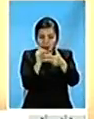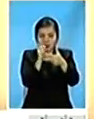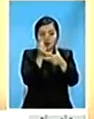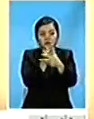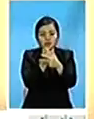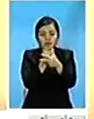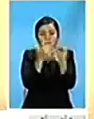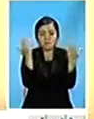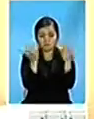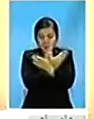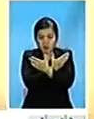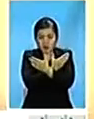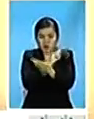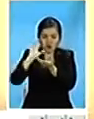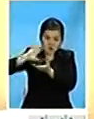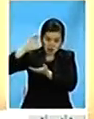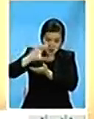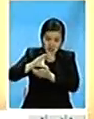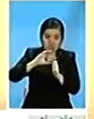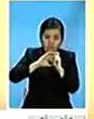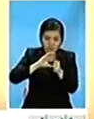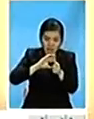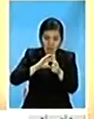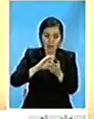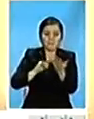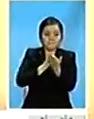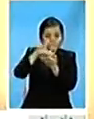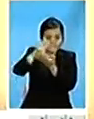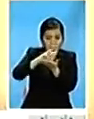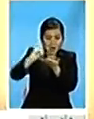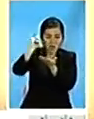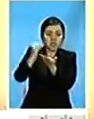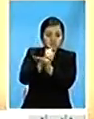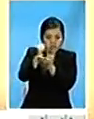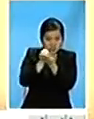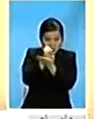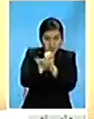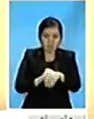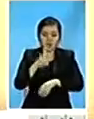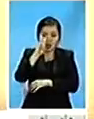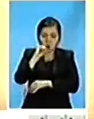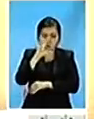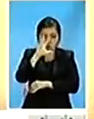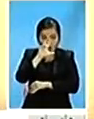บประมาณรายจ่ายของมหาวิทยาลัยศิลปากรจำนวน